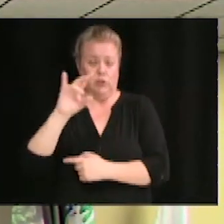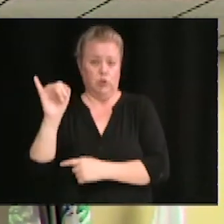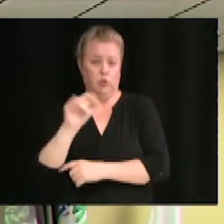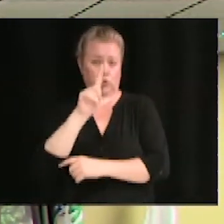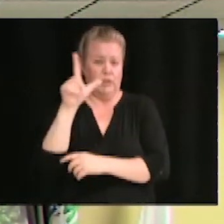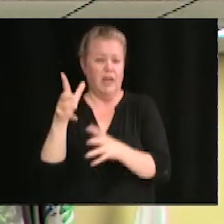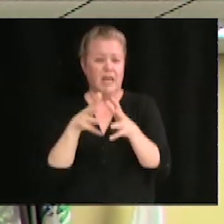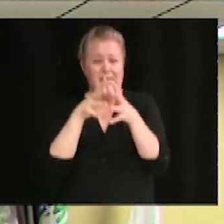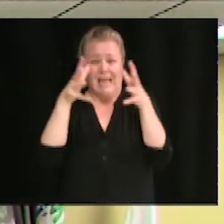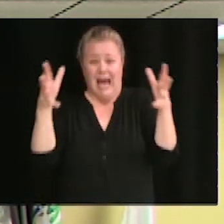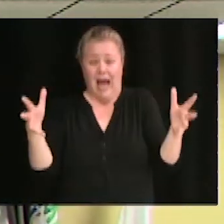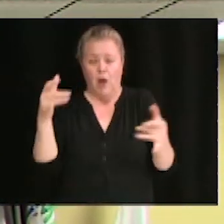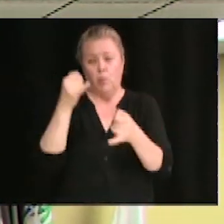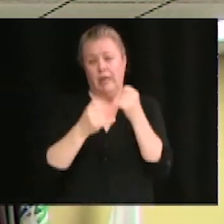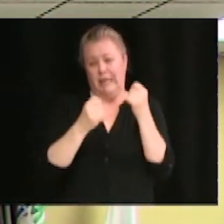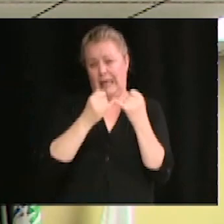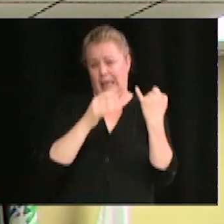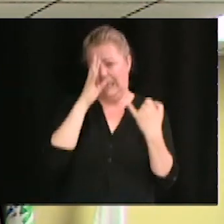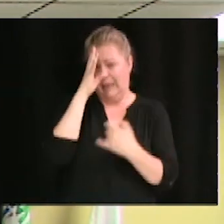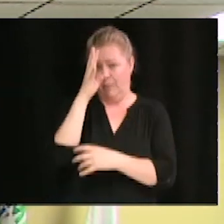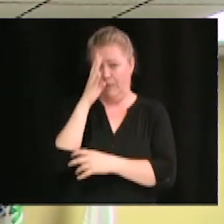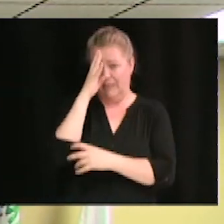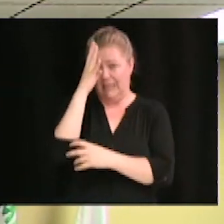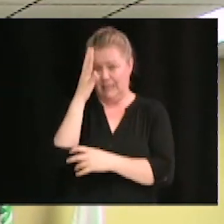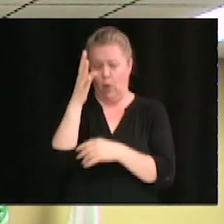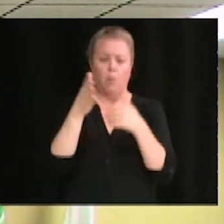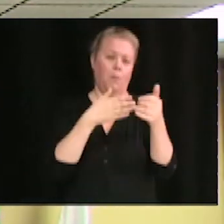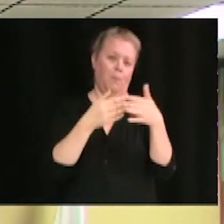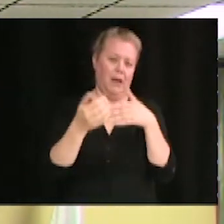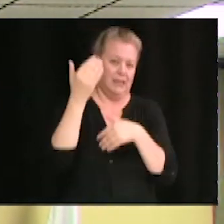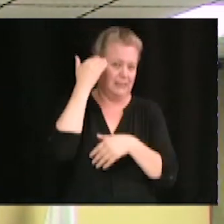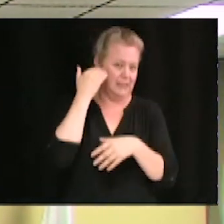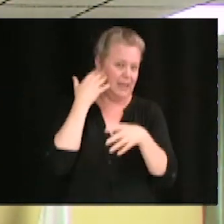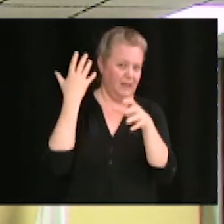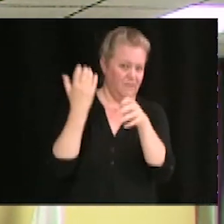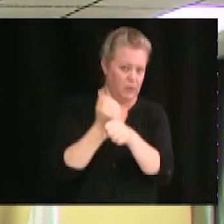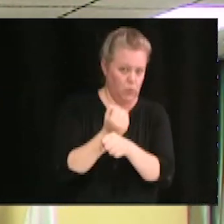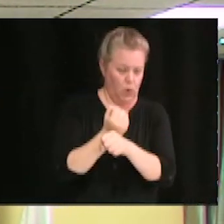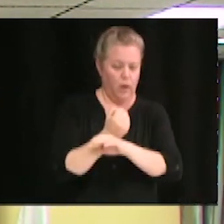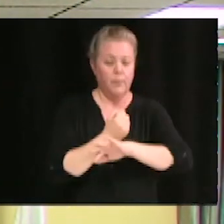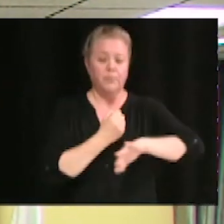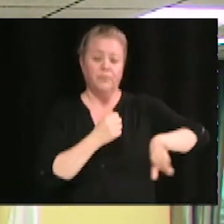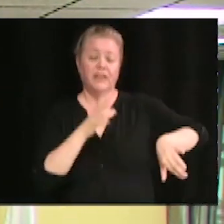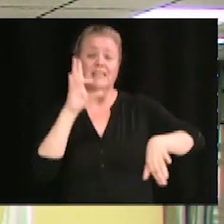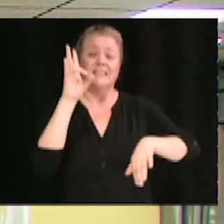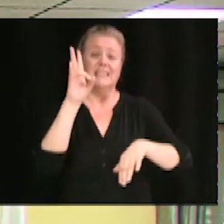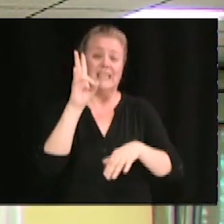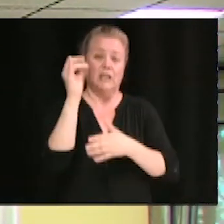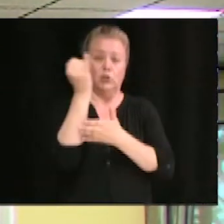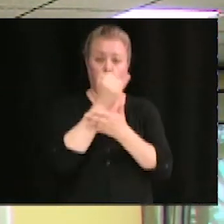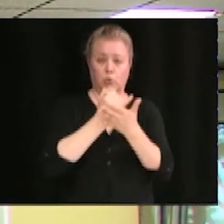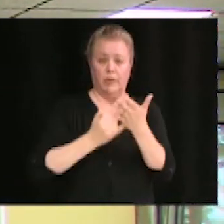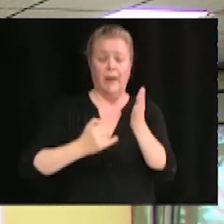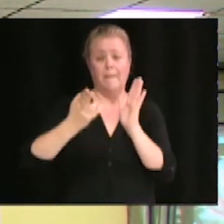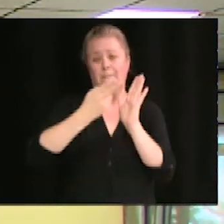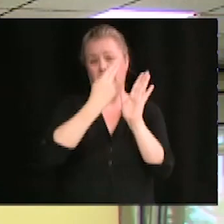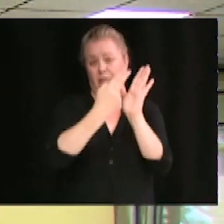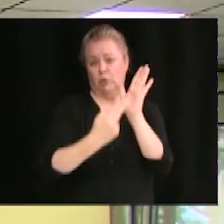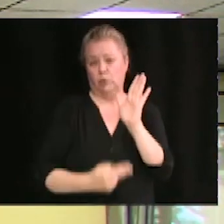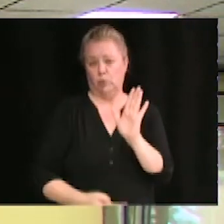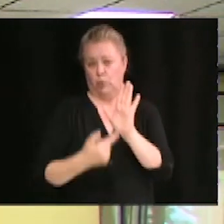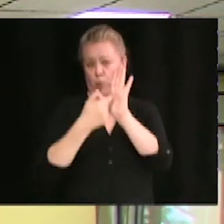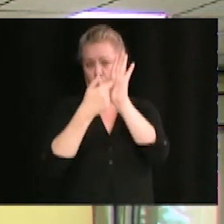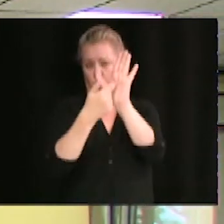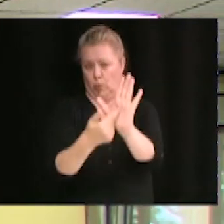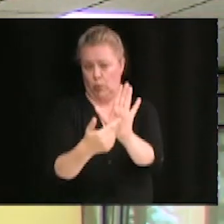'improvisation de Victoriaville, c'est à la place Sainte-Victoire. Le 7 juillet, peinture en direct à la place Sainte-Victoire.